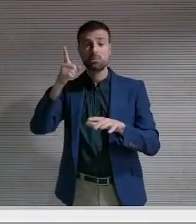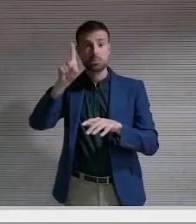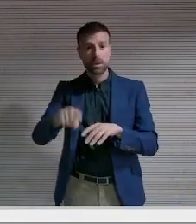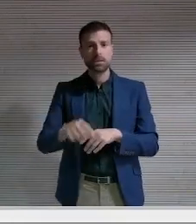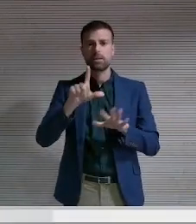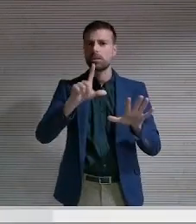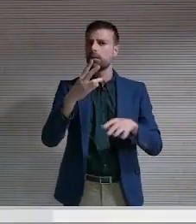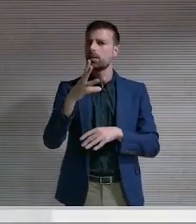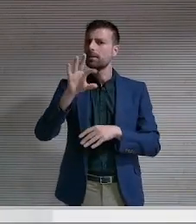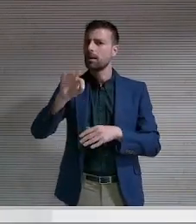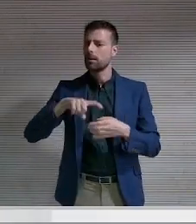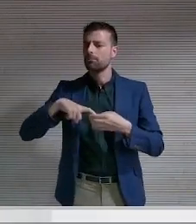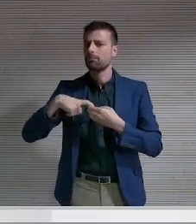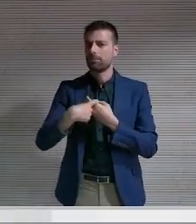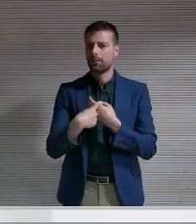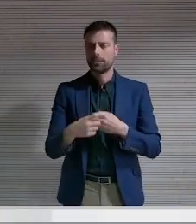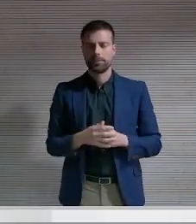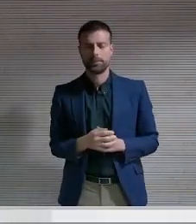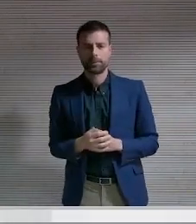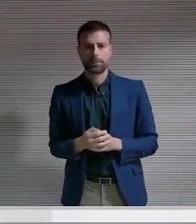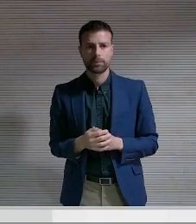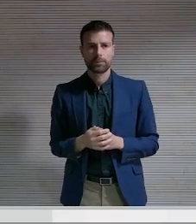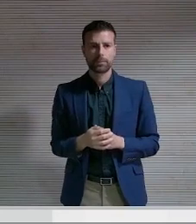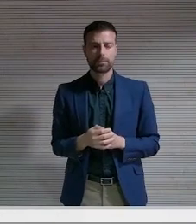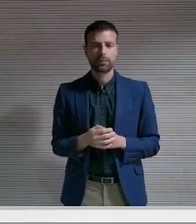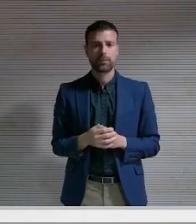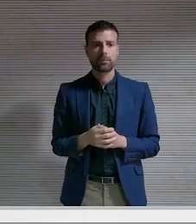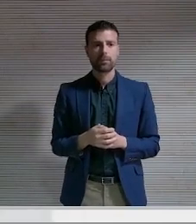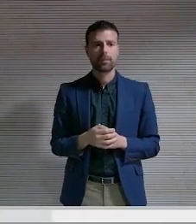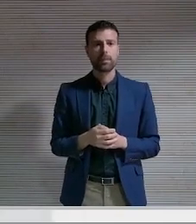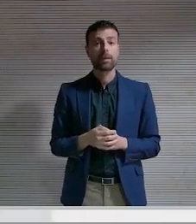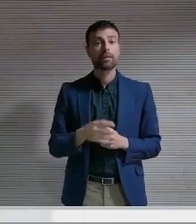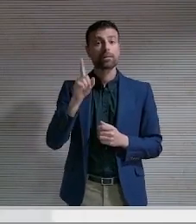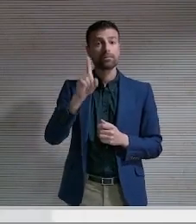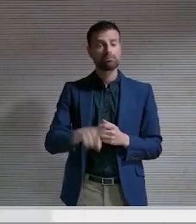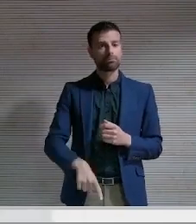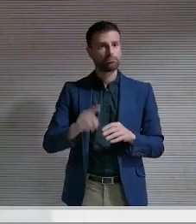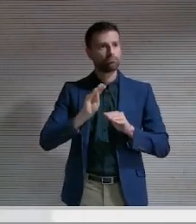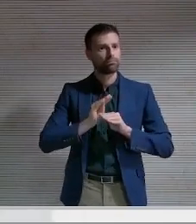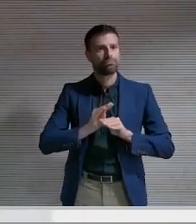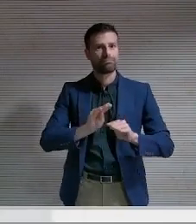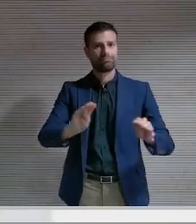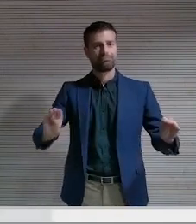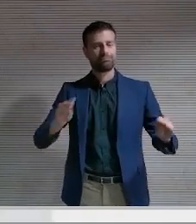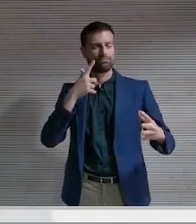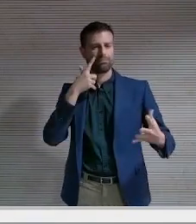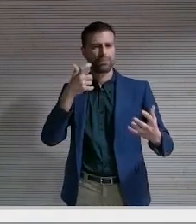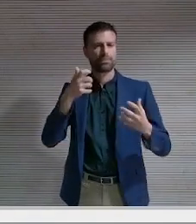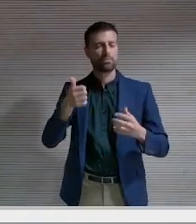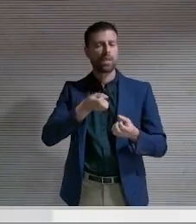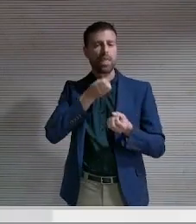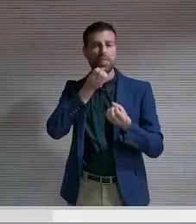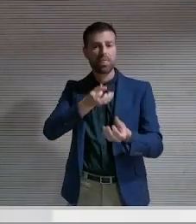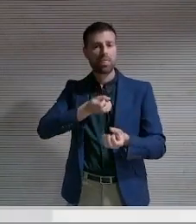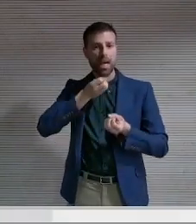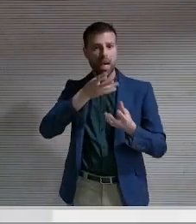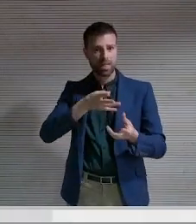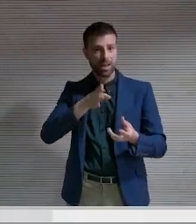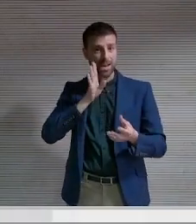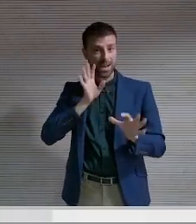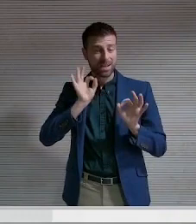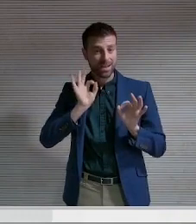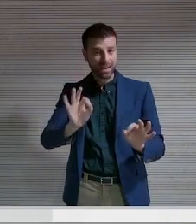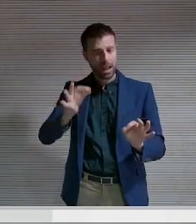3.675.730 afiliacions. El que volem destacar d'aquestes dades i baixant